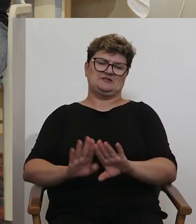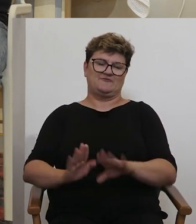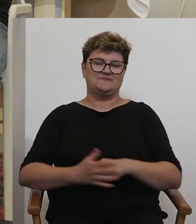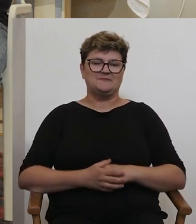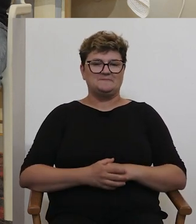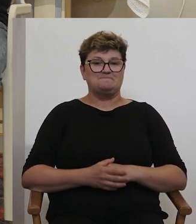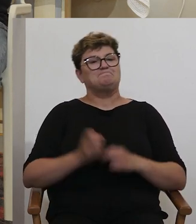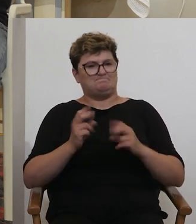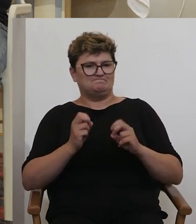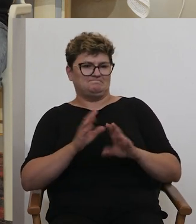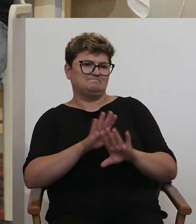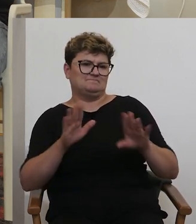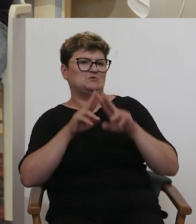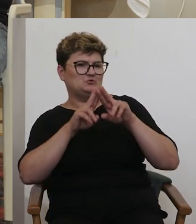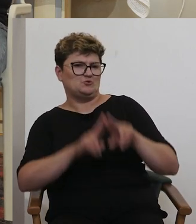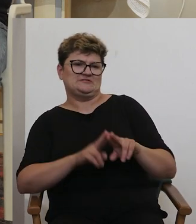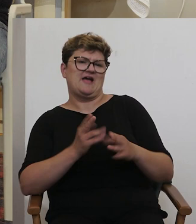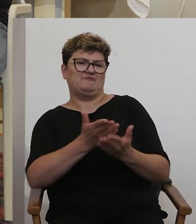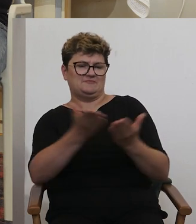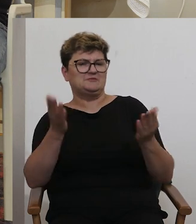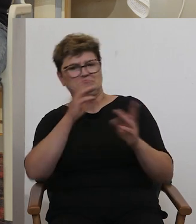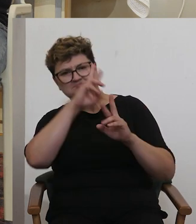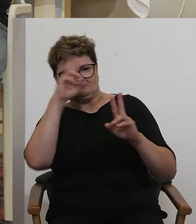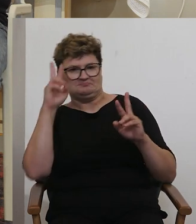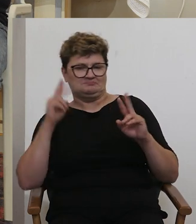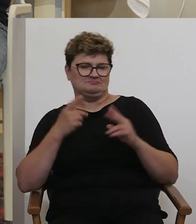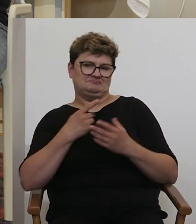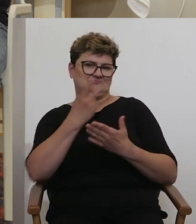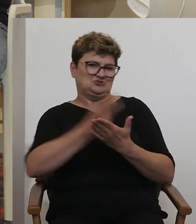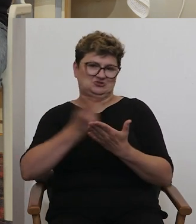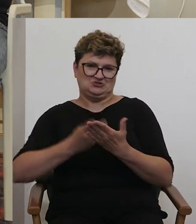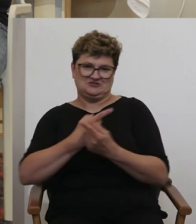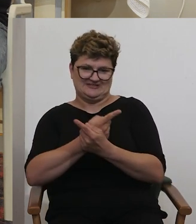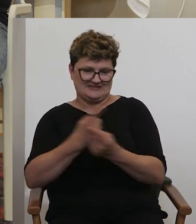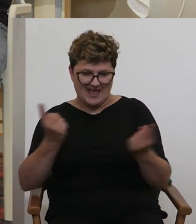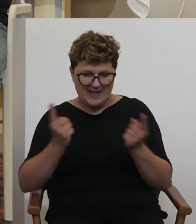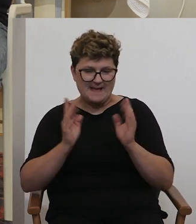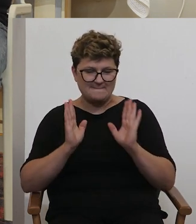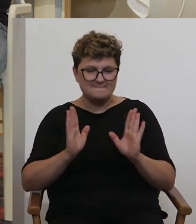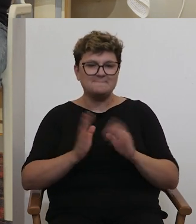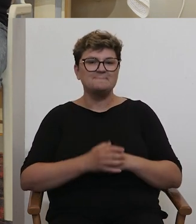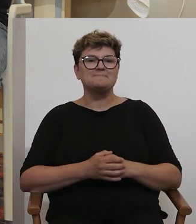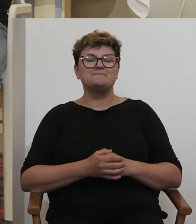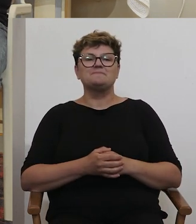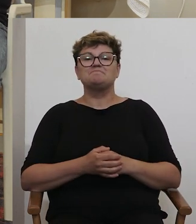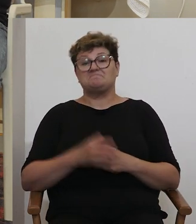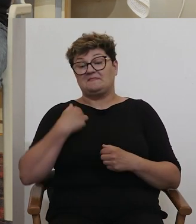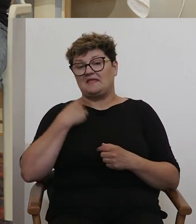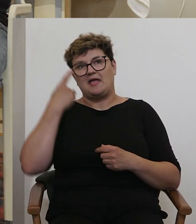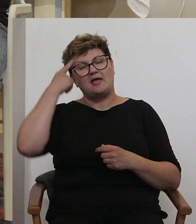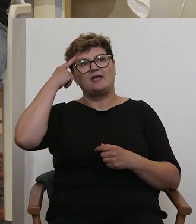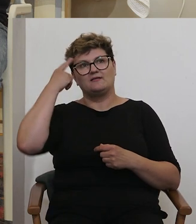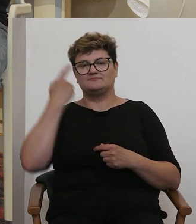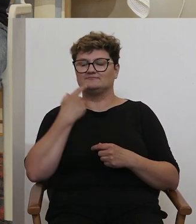to Państwu do rozpoznania podczas lektury. Ja przypominam